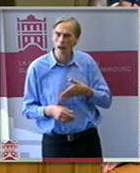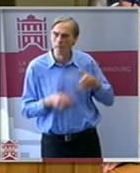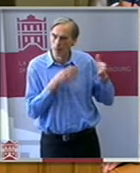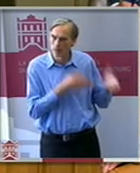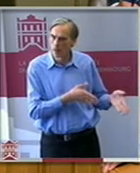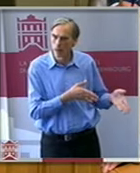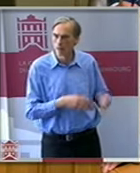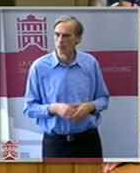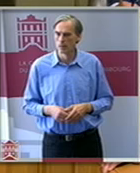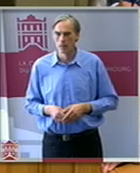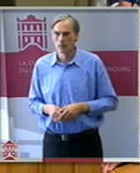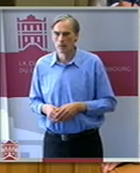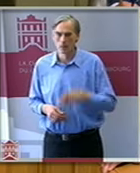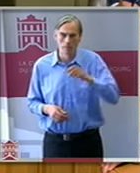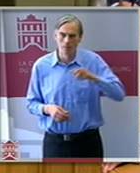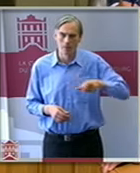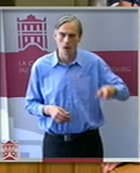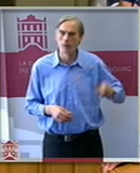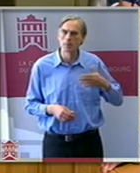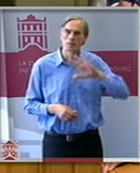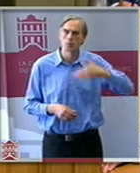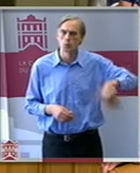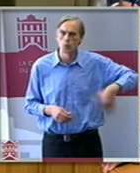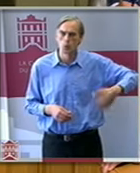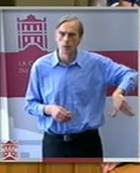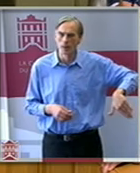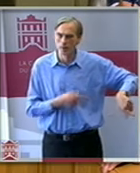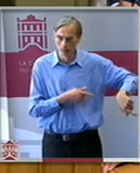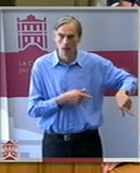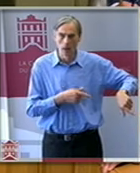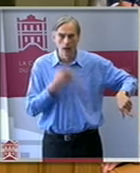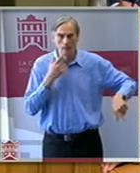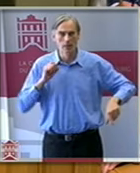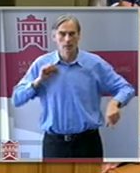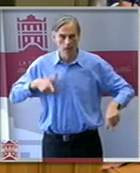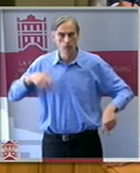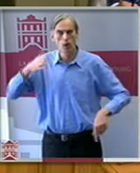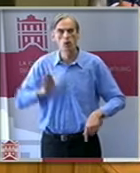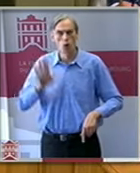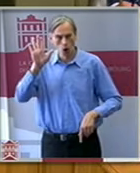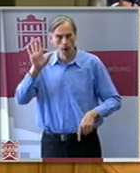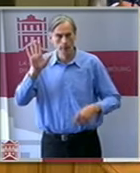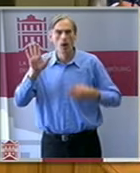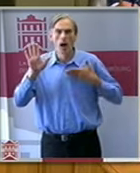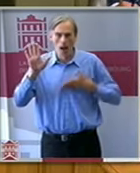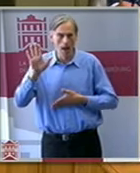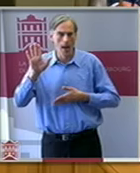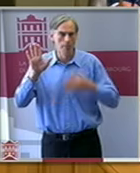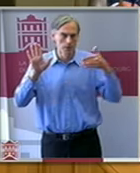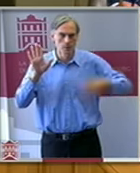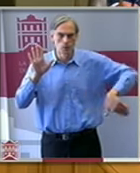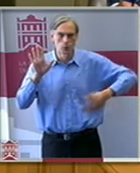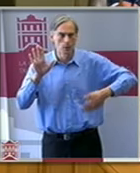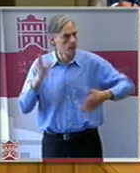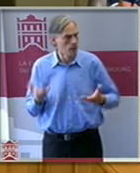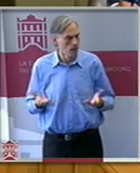hier Armut von den Populationen am Süden herkommt. Es hat man Phänomen vom Kolonialismus zu dem natürlich. Was ein von den